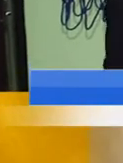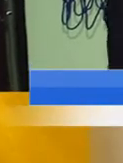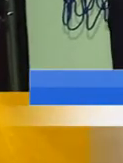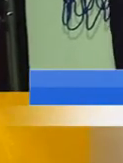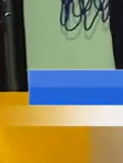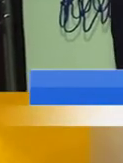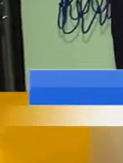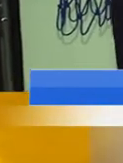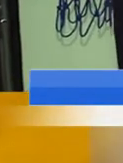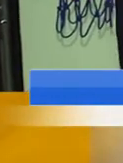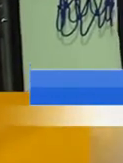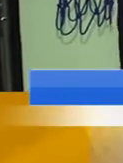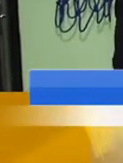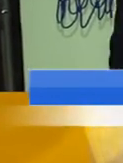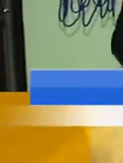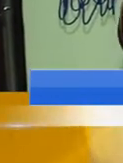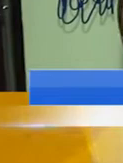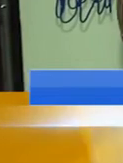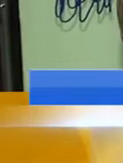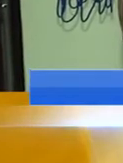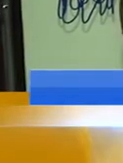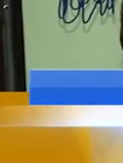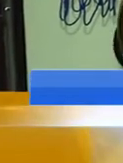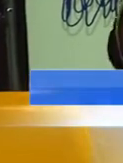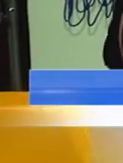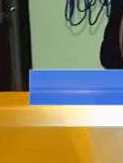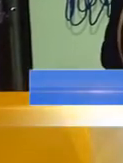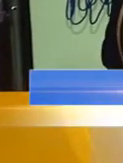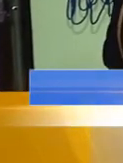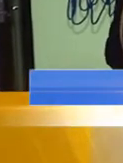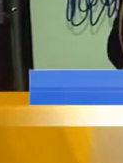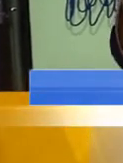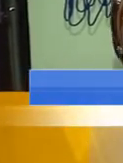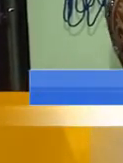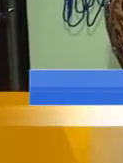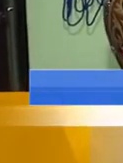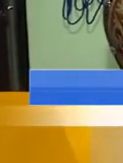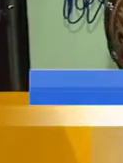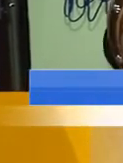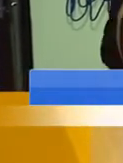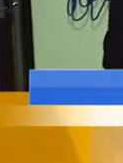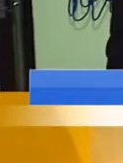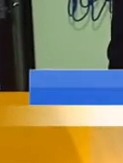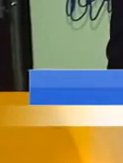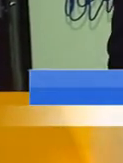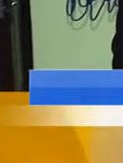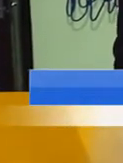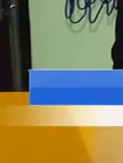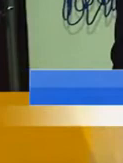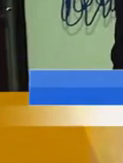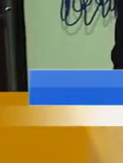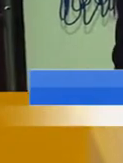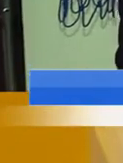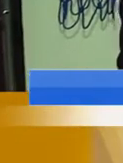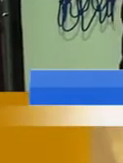Бұл орталықта мүмкіндігі шектеулі адамдарды оңалтуға барлық жағдай жасалғаны көрініп тұр. Келер жылы Токиода паралимпиада ойындар